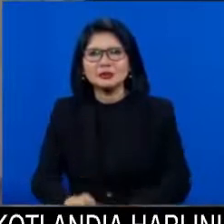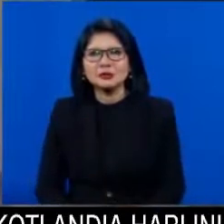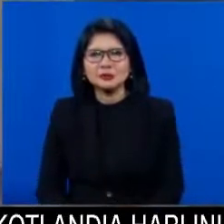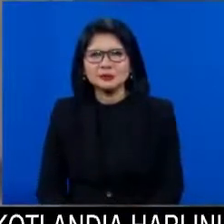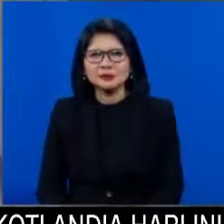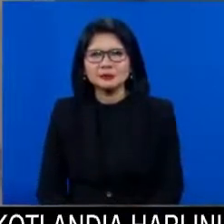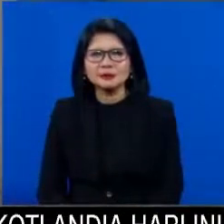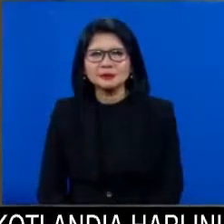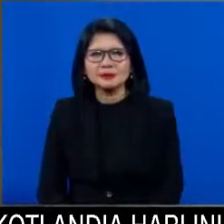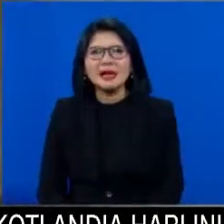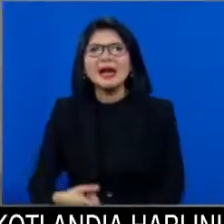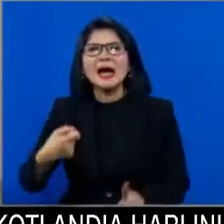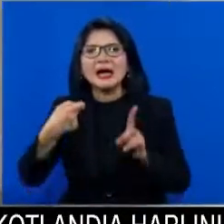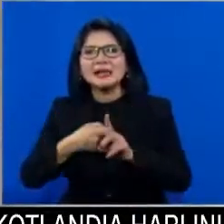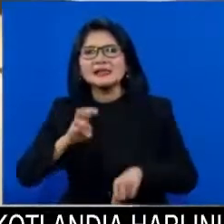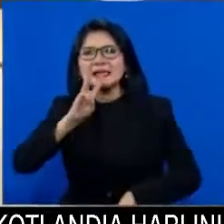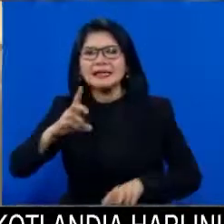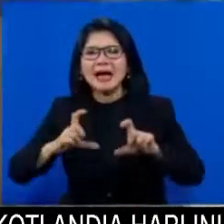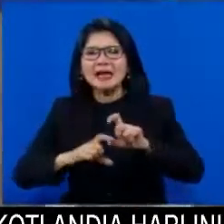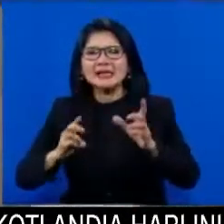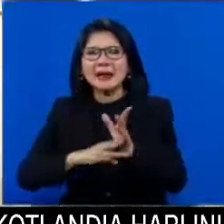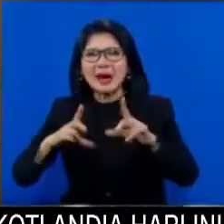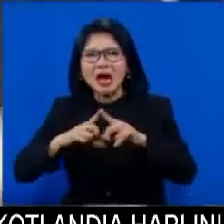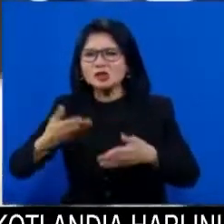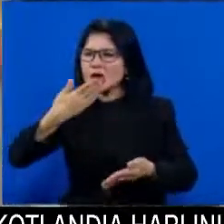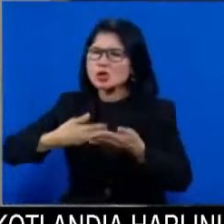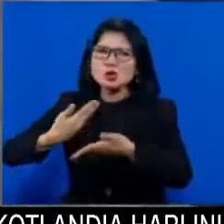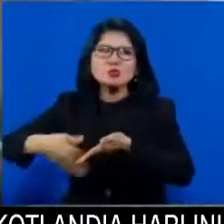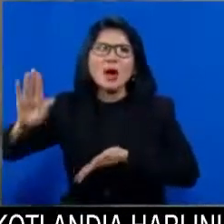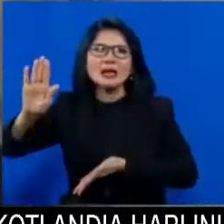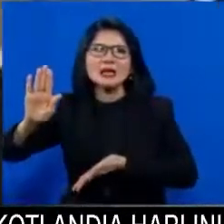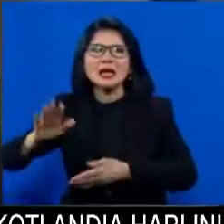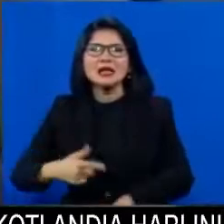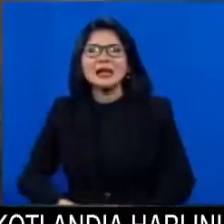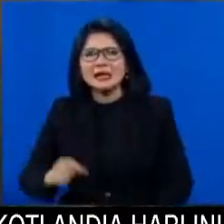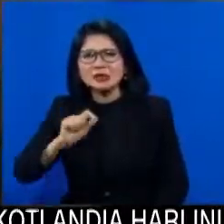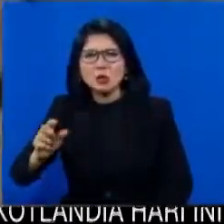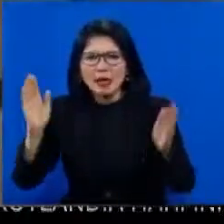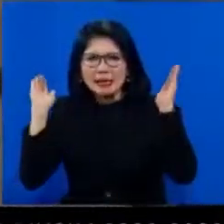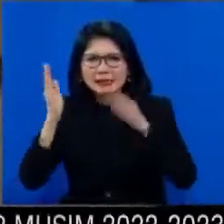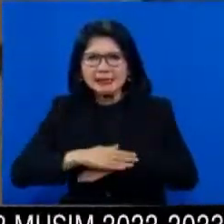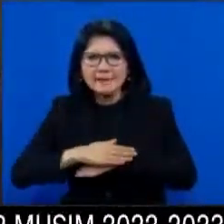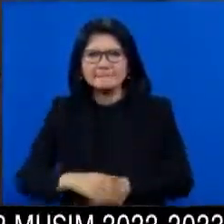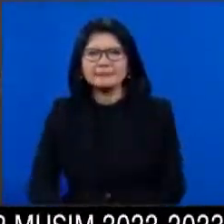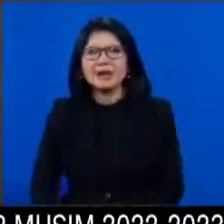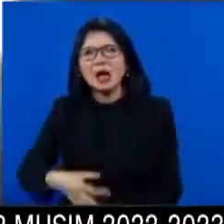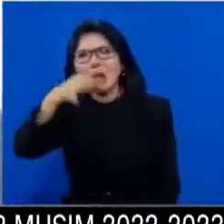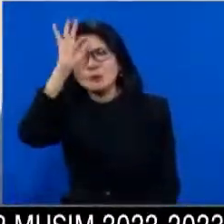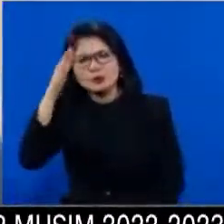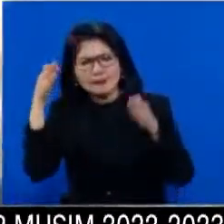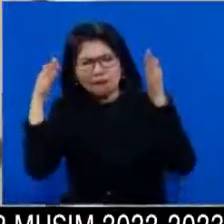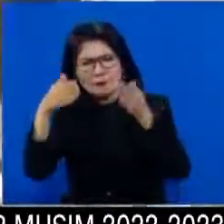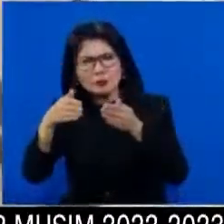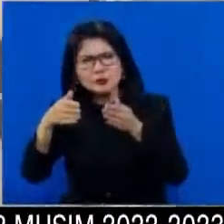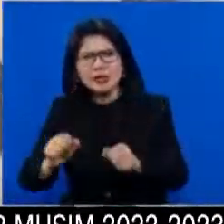atau setara kelas 3 SMU ini sudah dikeluarkan dari Ponpes Gontor. Penetapan dua tersangka dilakukan setelah polisi memfokuskan keterangan